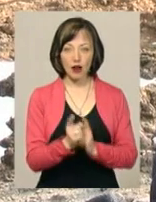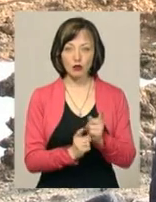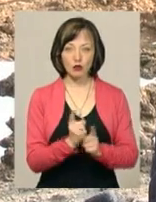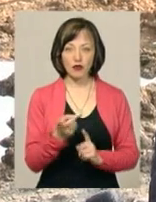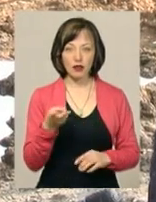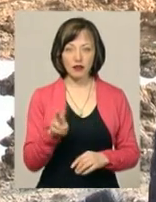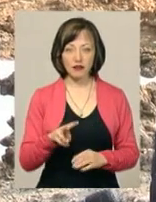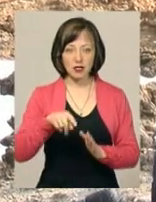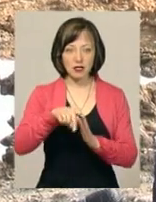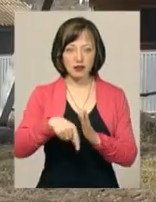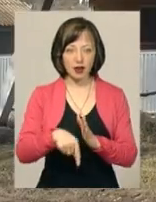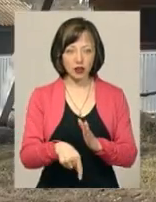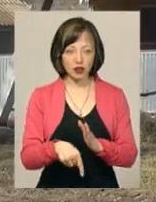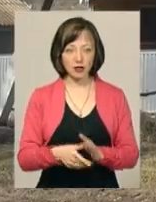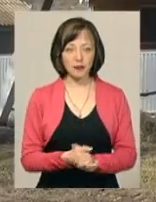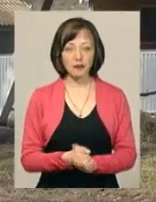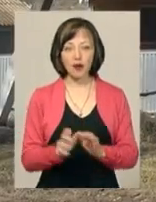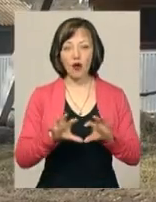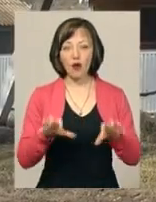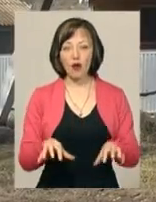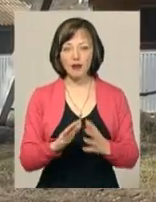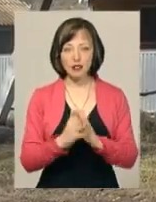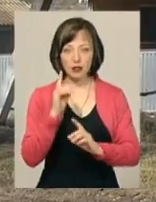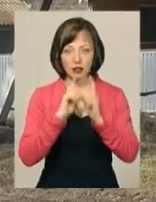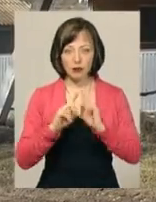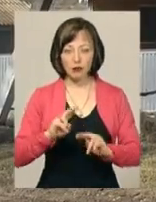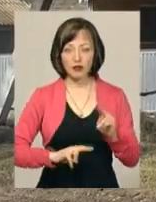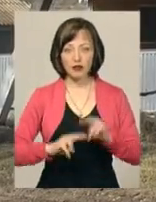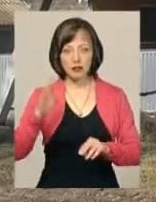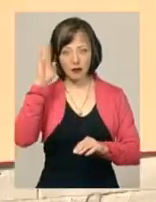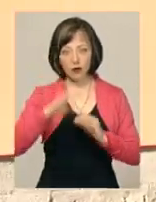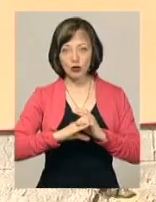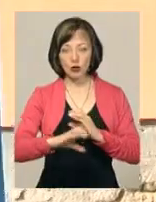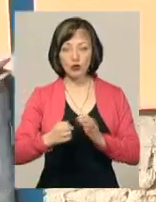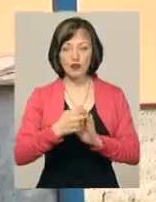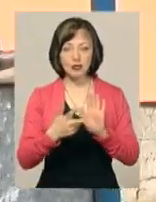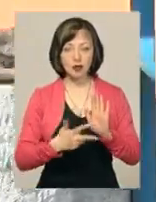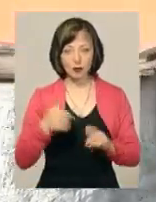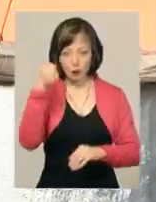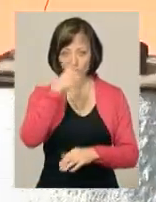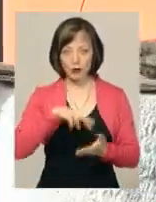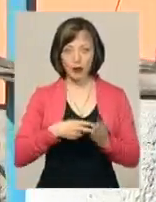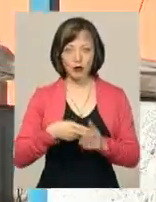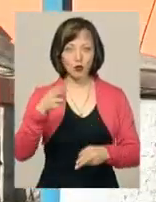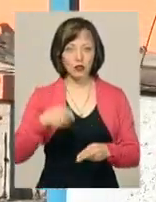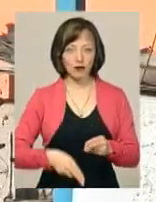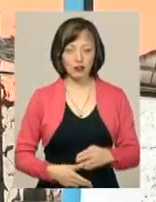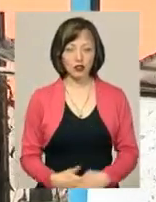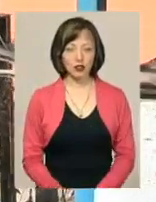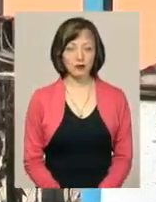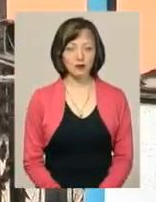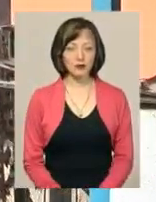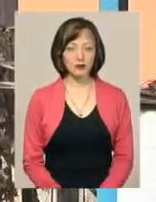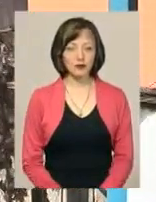дві скважини. Голова селищної ради каже, будівництво водогону до кінця 2018 року планують завершити. Світлана Поробок, Іван